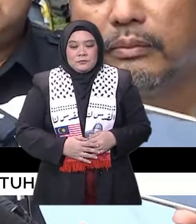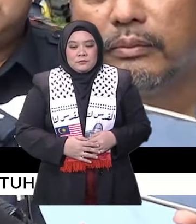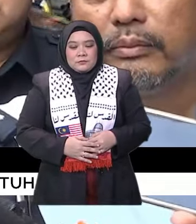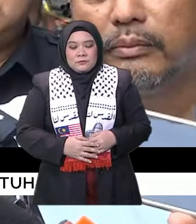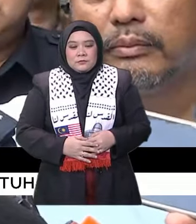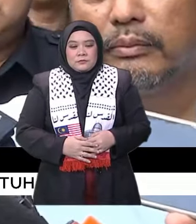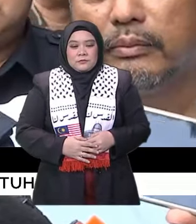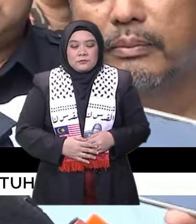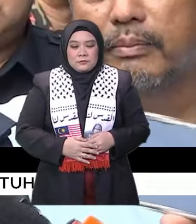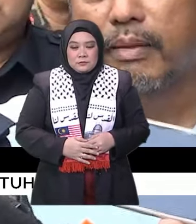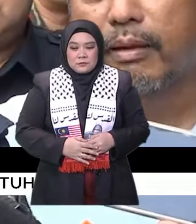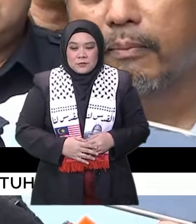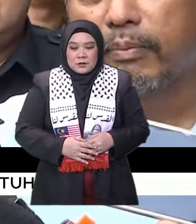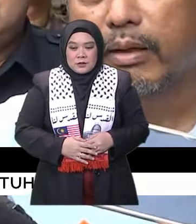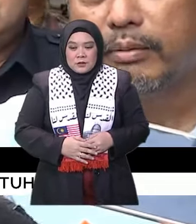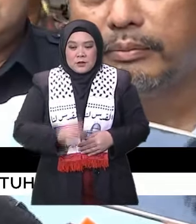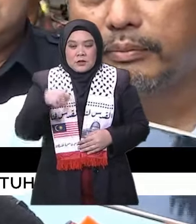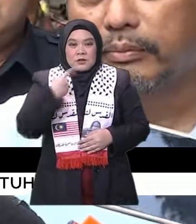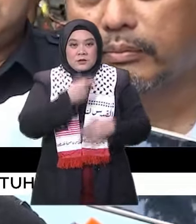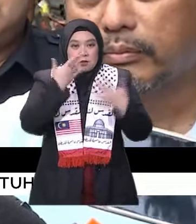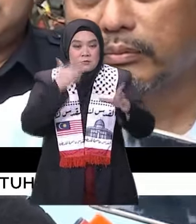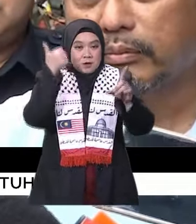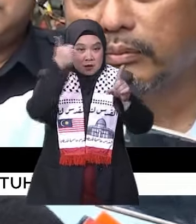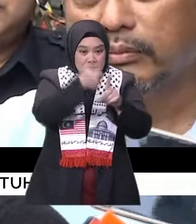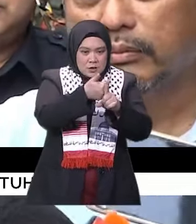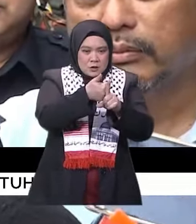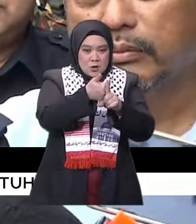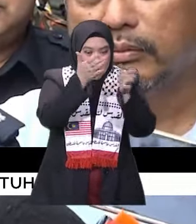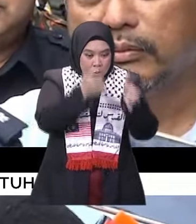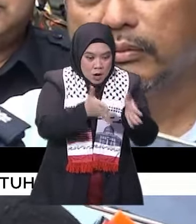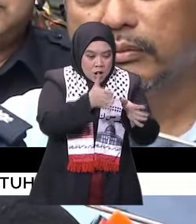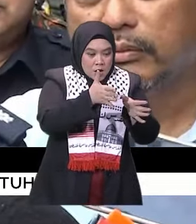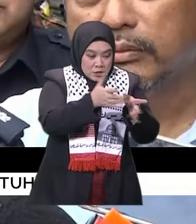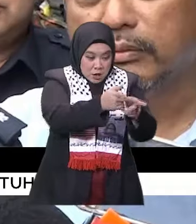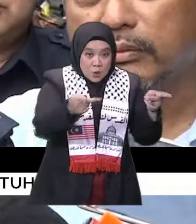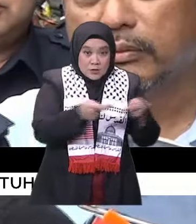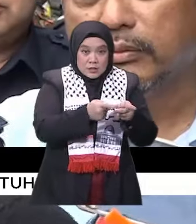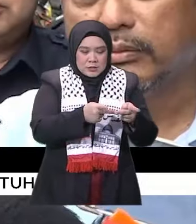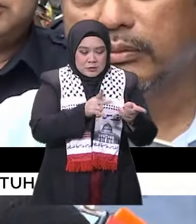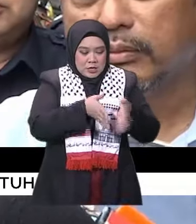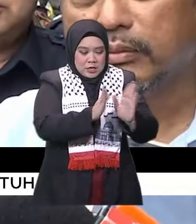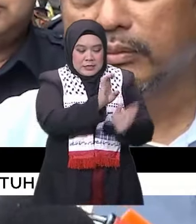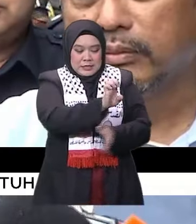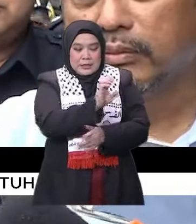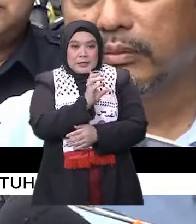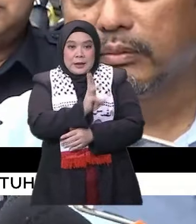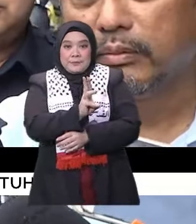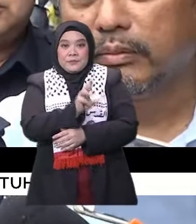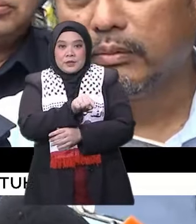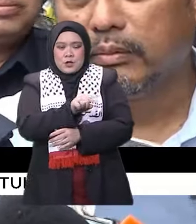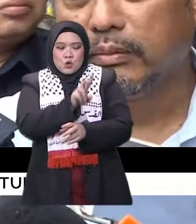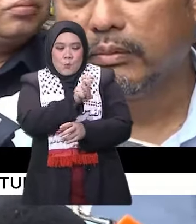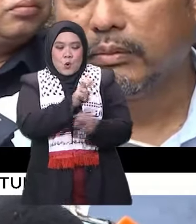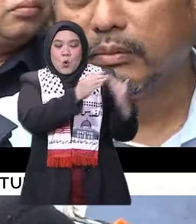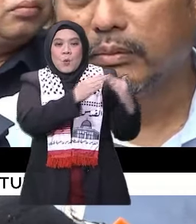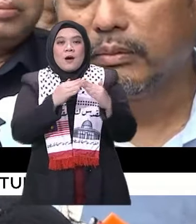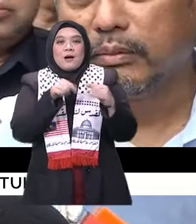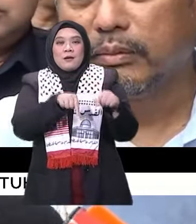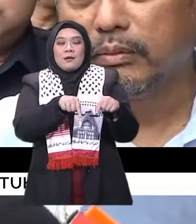kita telah mengarahkan penduduk di kawasan Jalan E6 ni yang melibatkan 20 buah